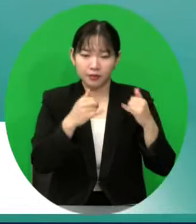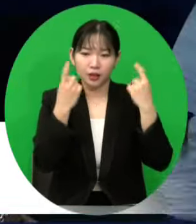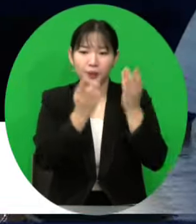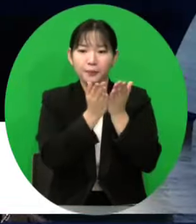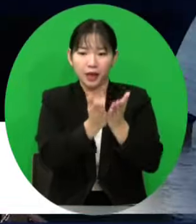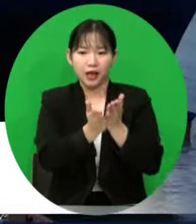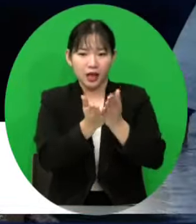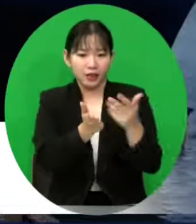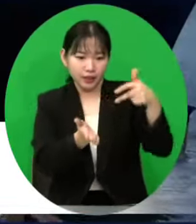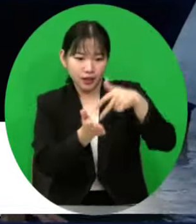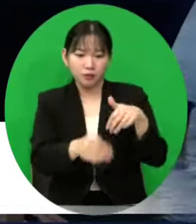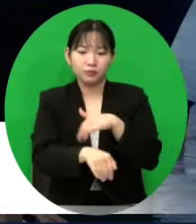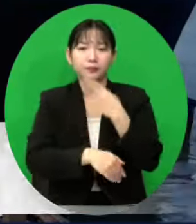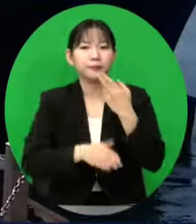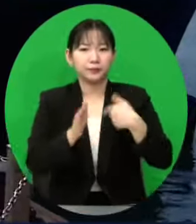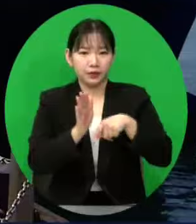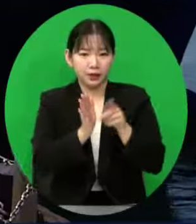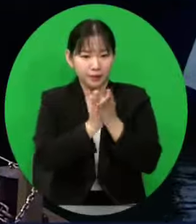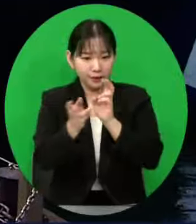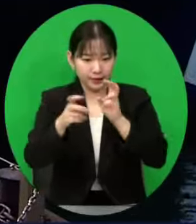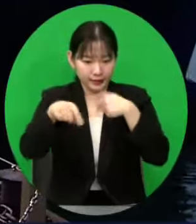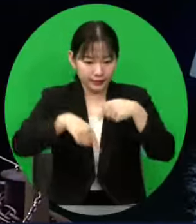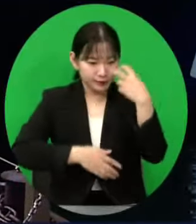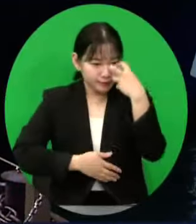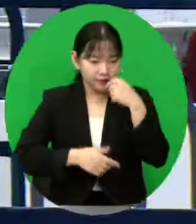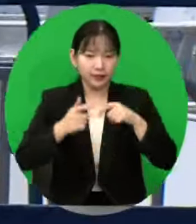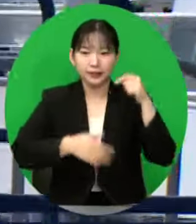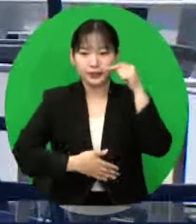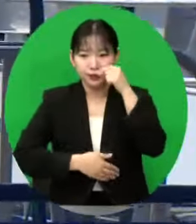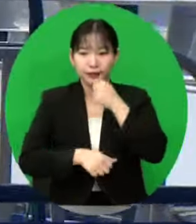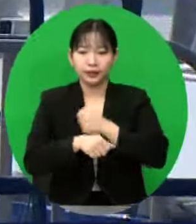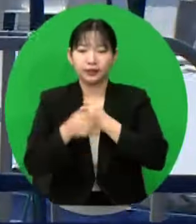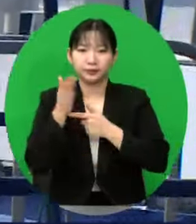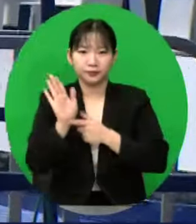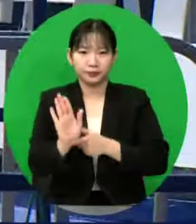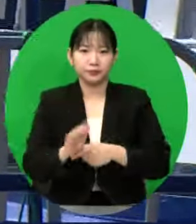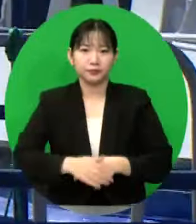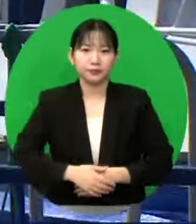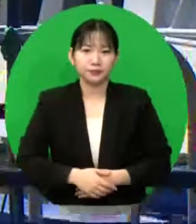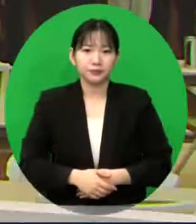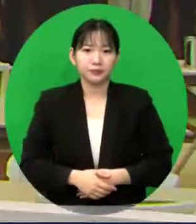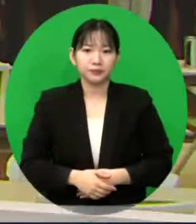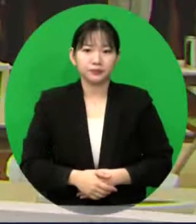이용에 불편함이 없도록 선사 지도 감독을 강화해 나가기로 했습니다.